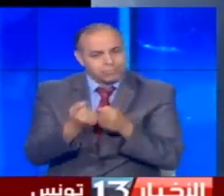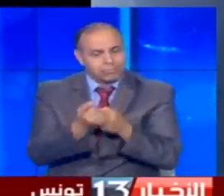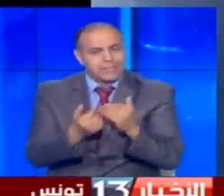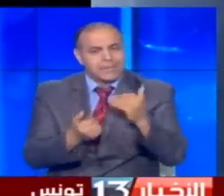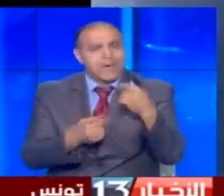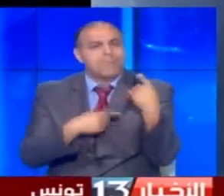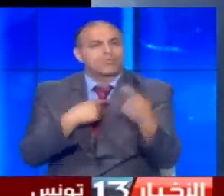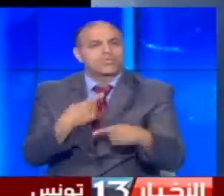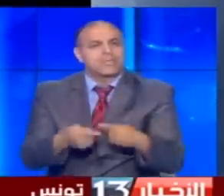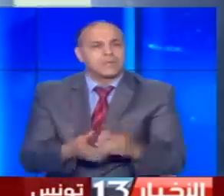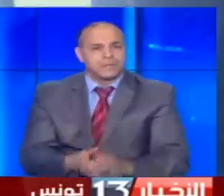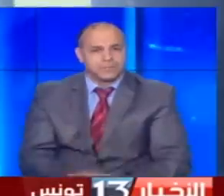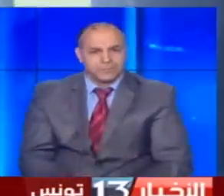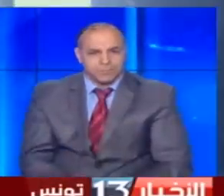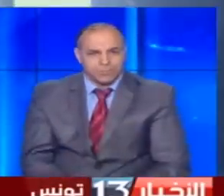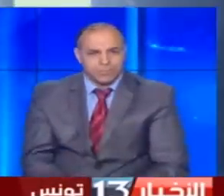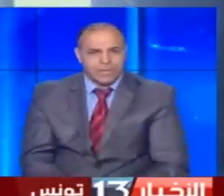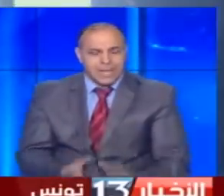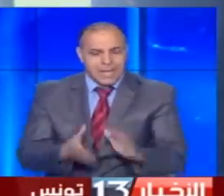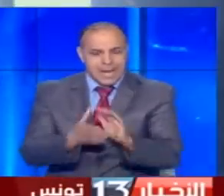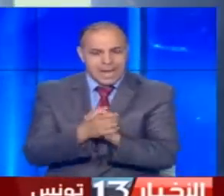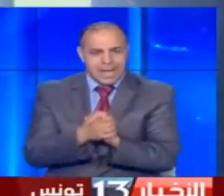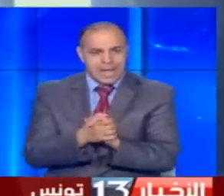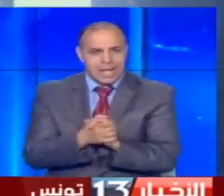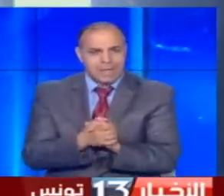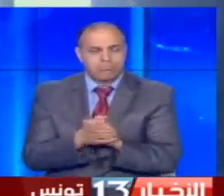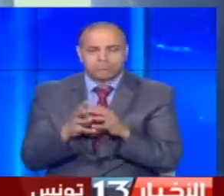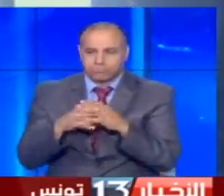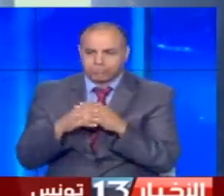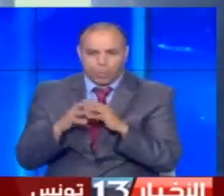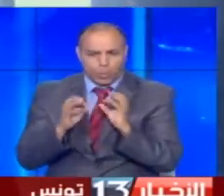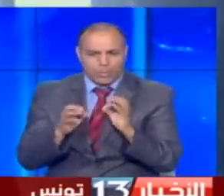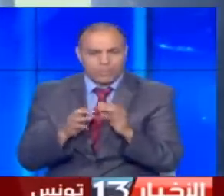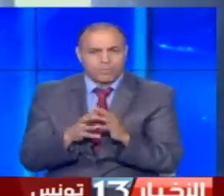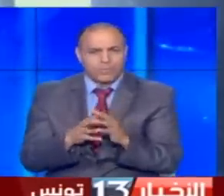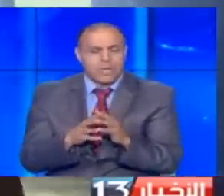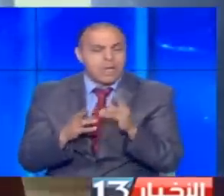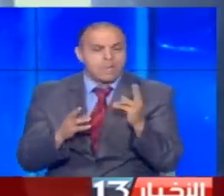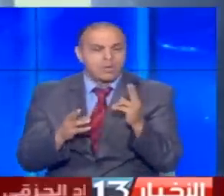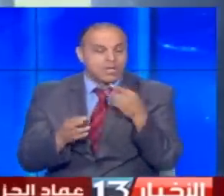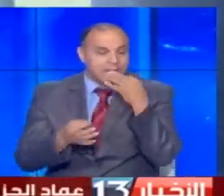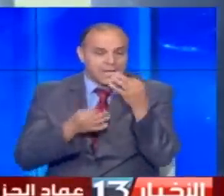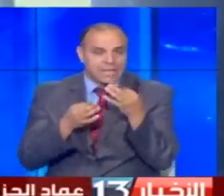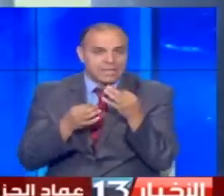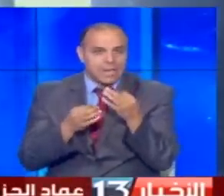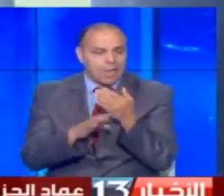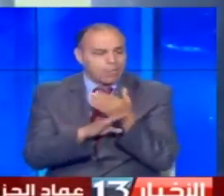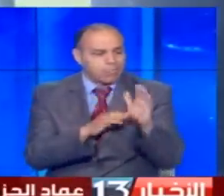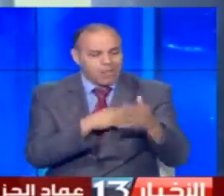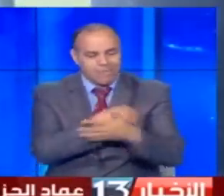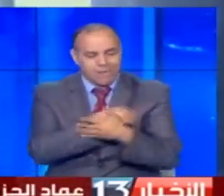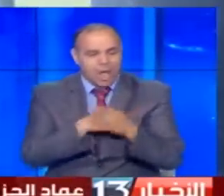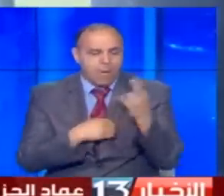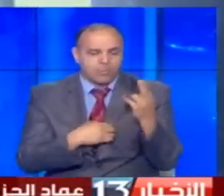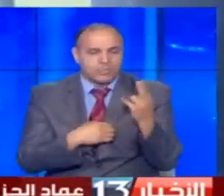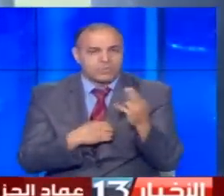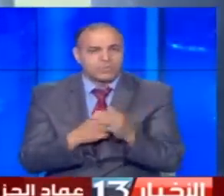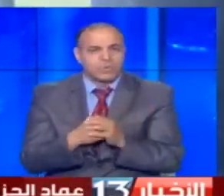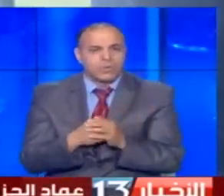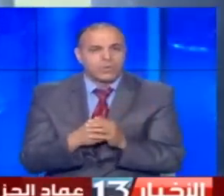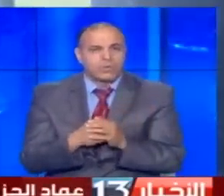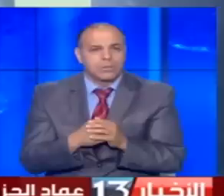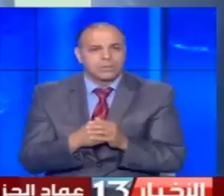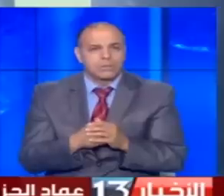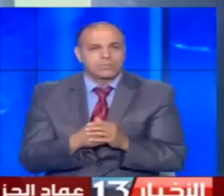المستدامه العلاقه في الواقع وثيقه لانه اه ما المجلس نتحدث على القضاء على الفقر والقضاء على ولا